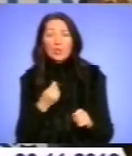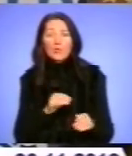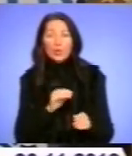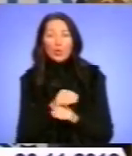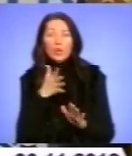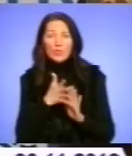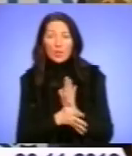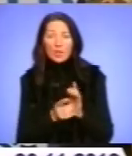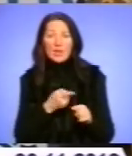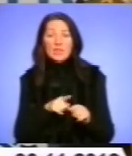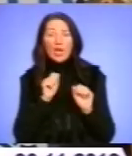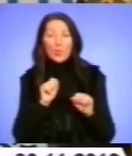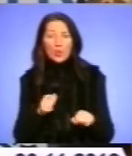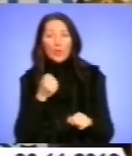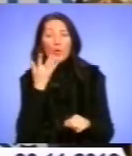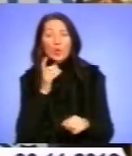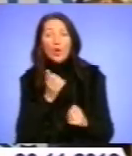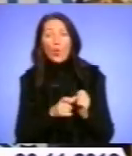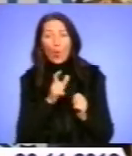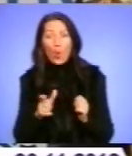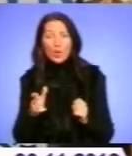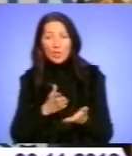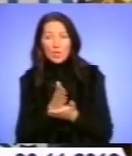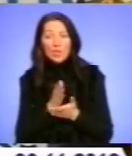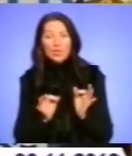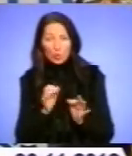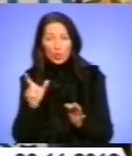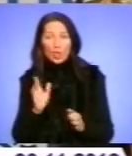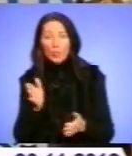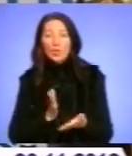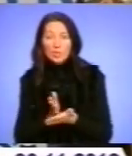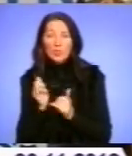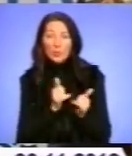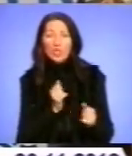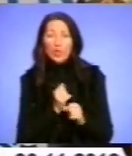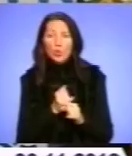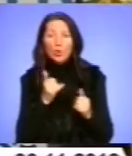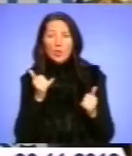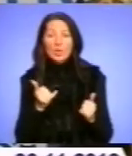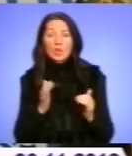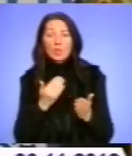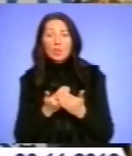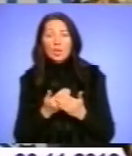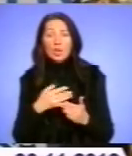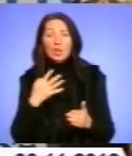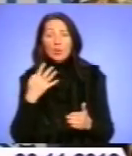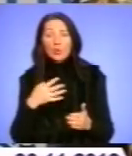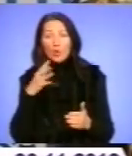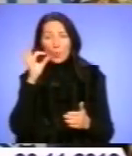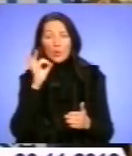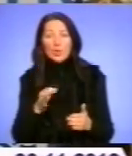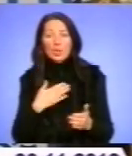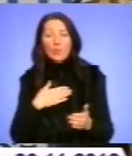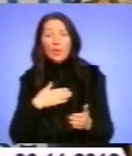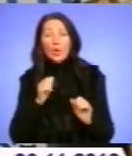можливо при тому, коли буде кожен заслужений забезпечений роботою. На даний час в нашій колонії біля 40% ми зможемо